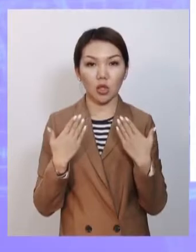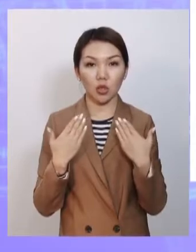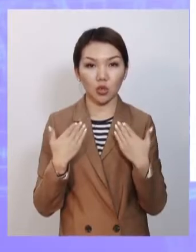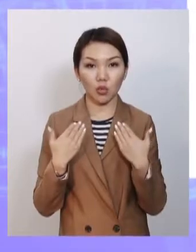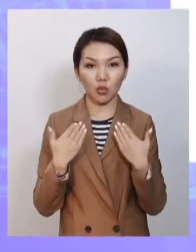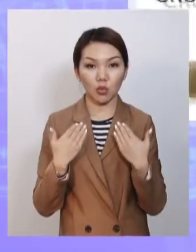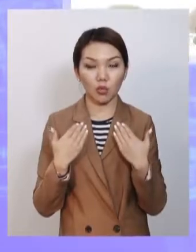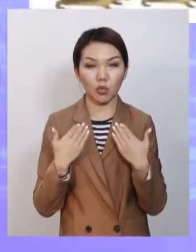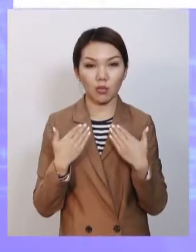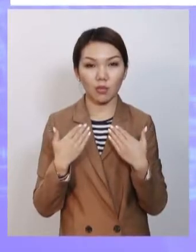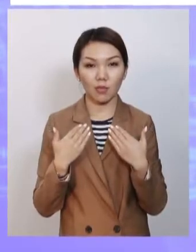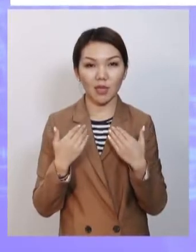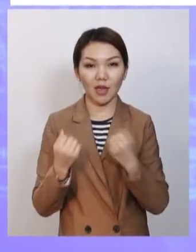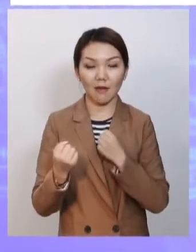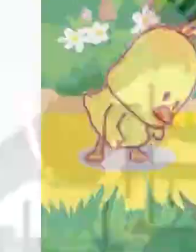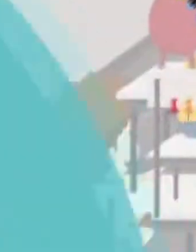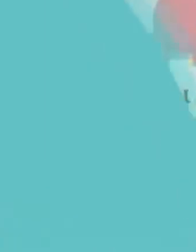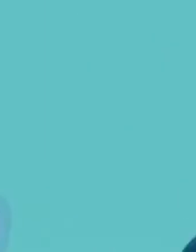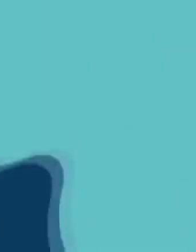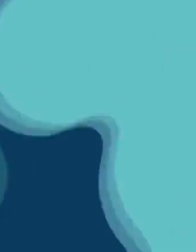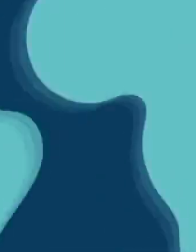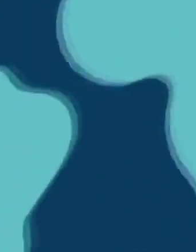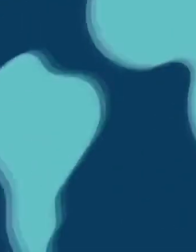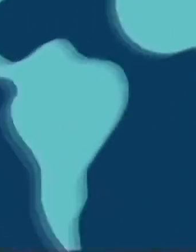и физкультминутку